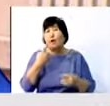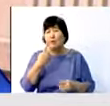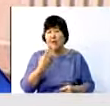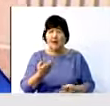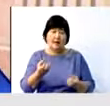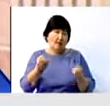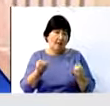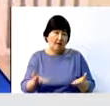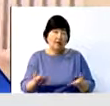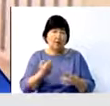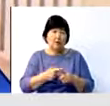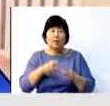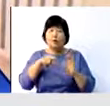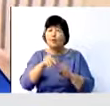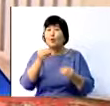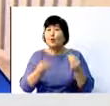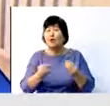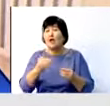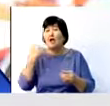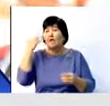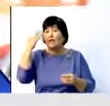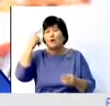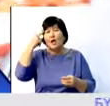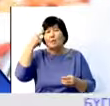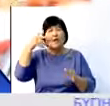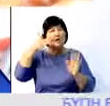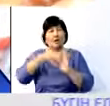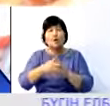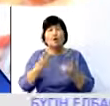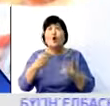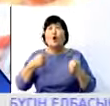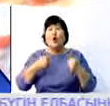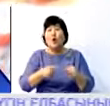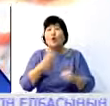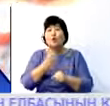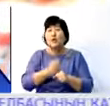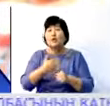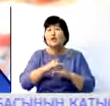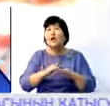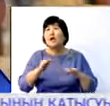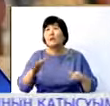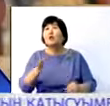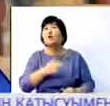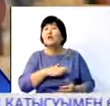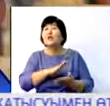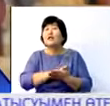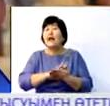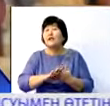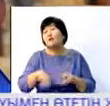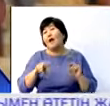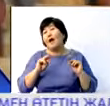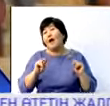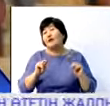қарағанда қарапайым көрінгенімен бұл ойыншықтардың философиялық мәні зор. Құста өз өнері арқылы бүлдіршіндерін жүрегіне тазалық пен